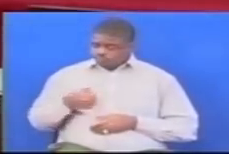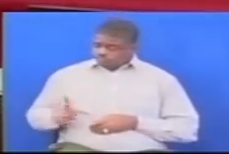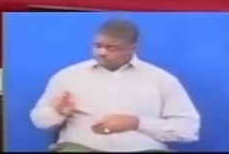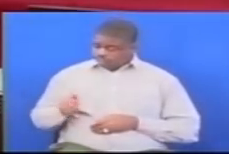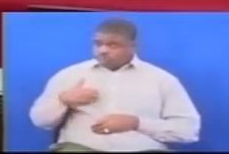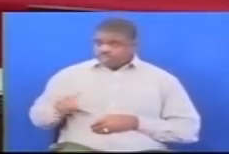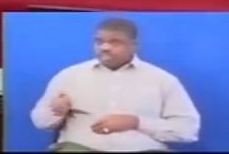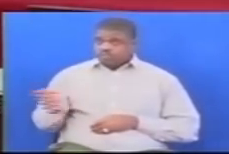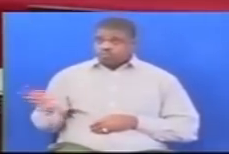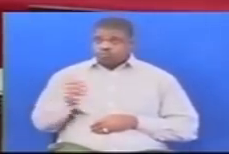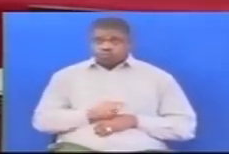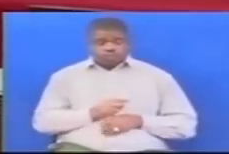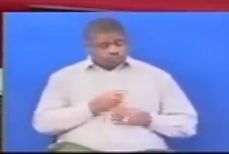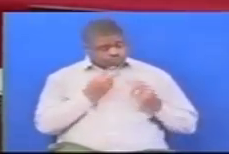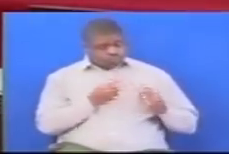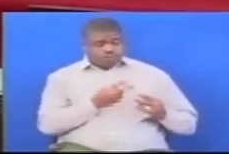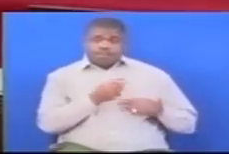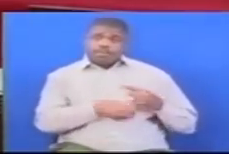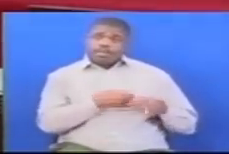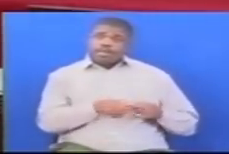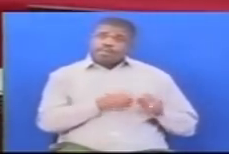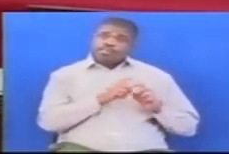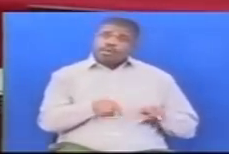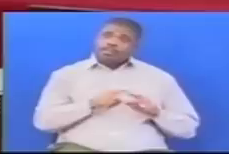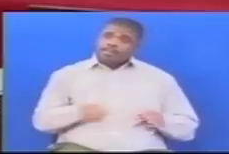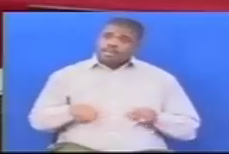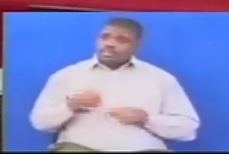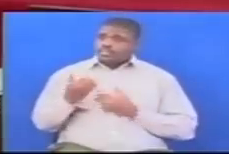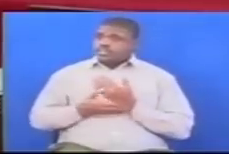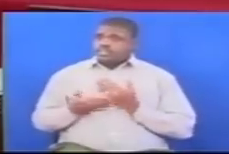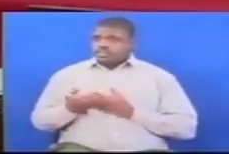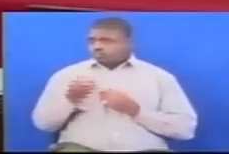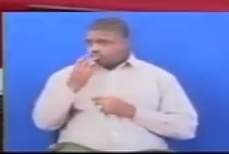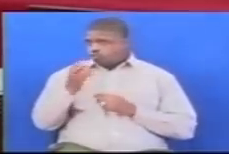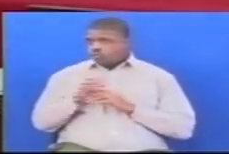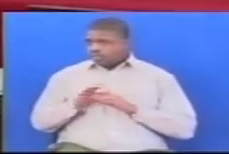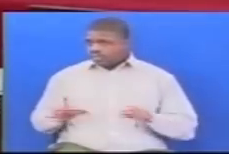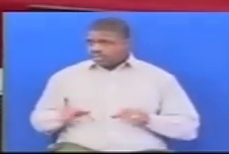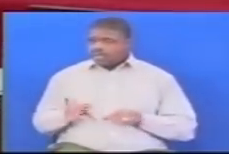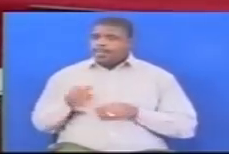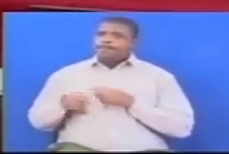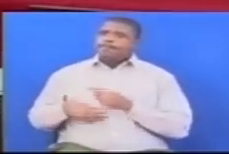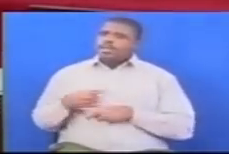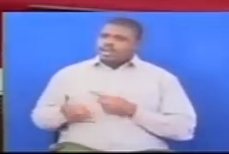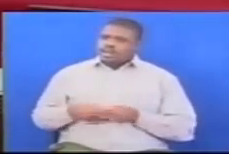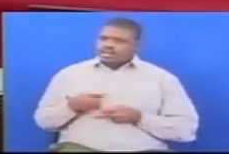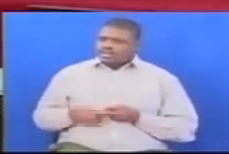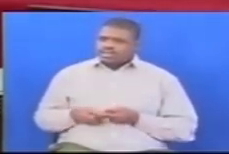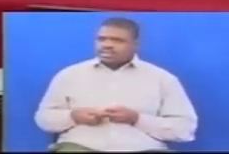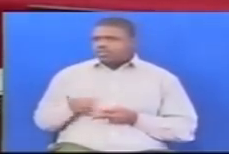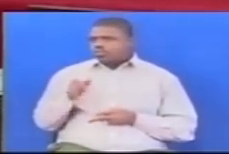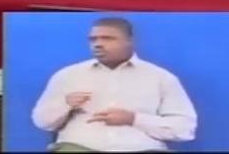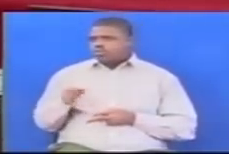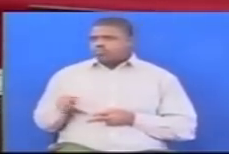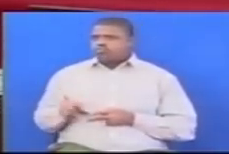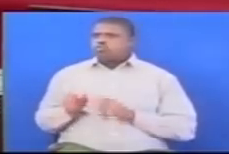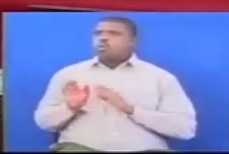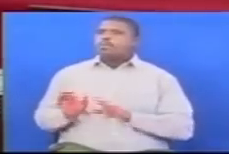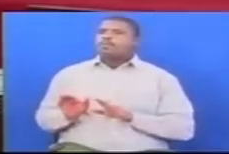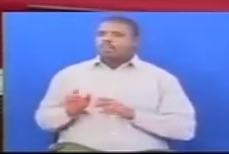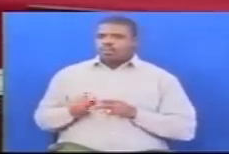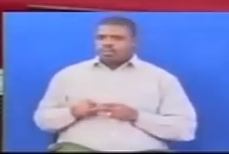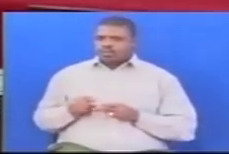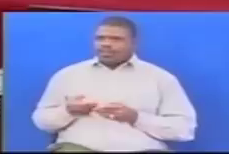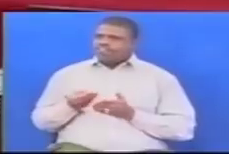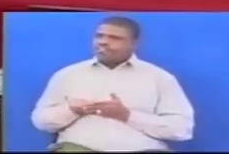Waziri umekuja umetembea kwenye miradi mbalimbali hapa nchini. Na umeona kabisa kwamba miradi wakandarasi wamesimama wengine kutokana